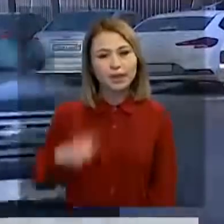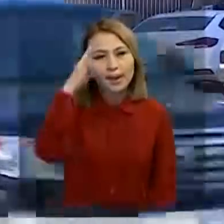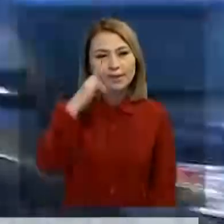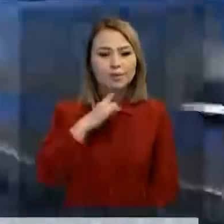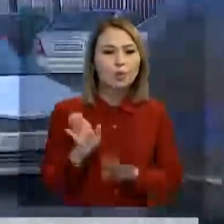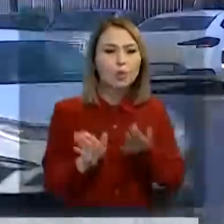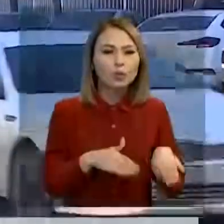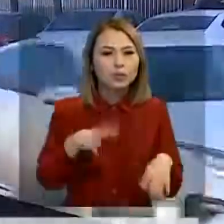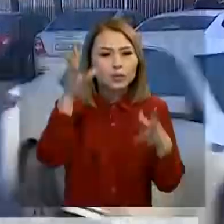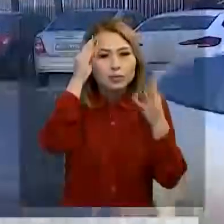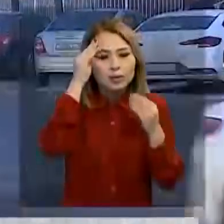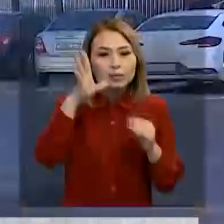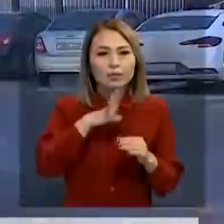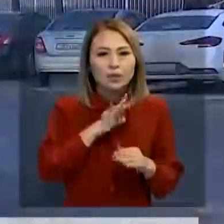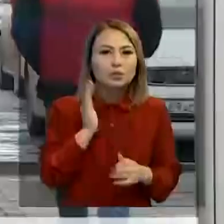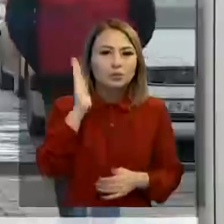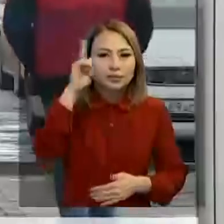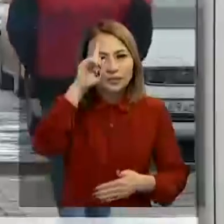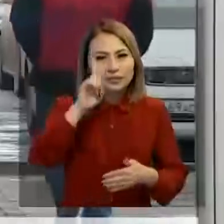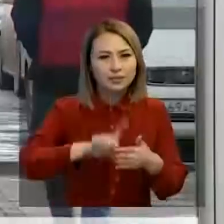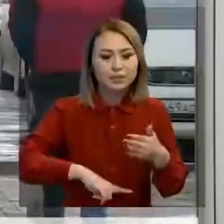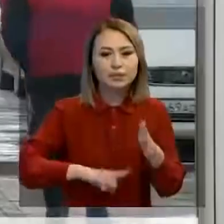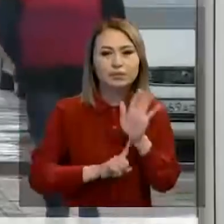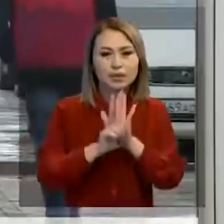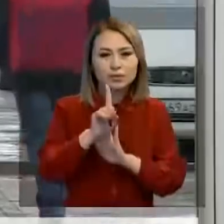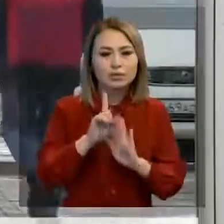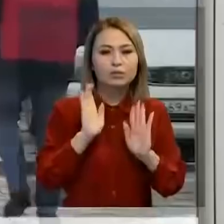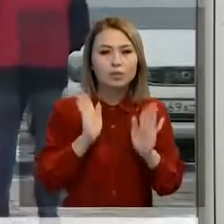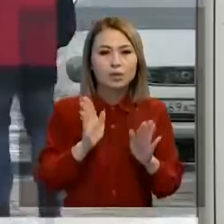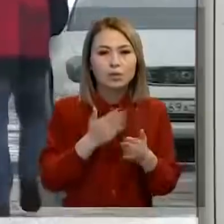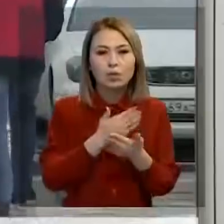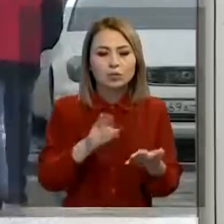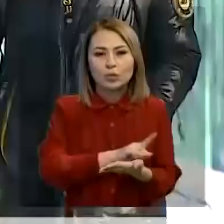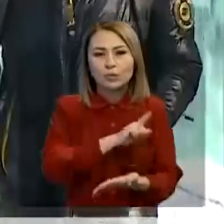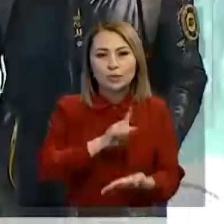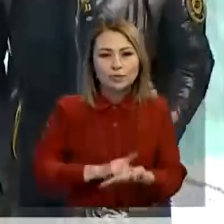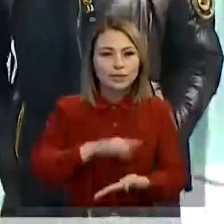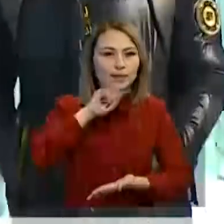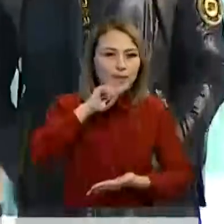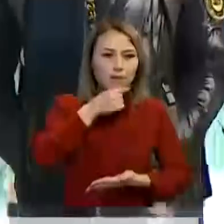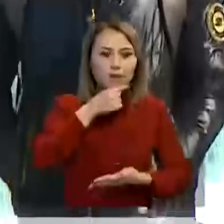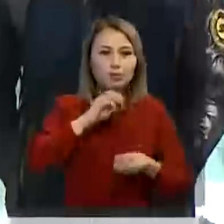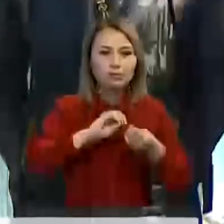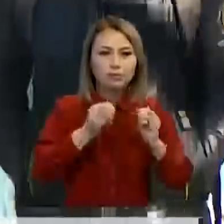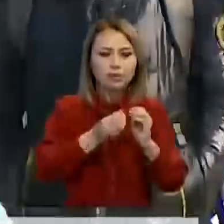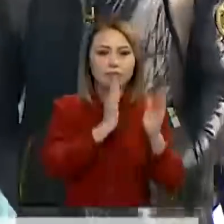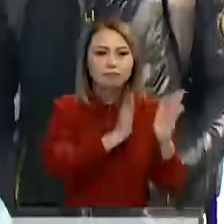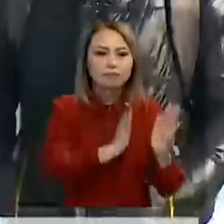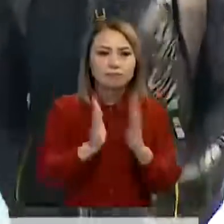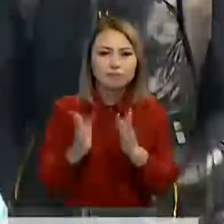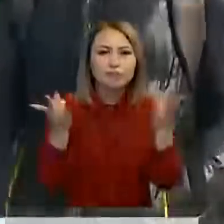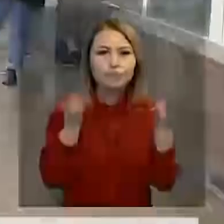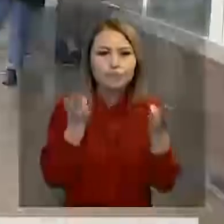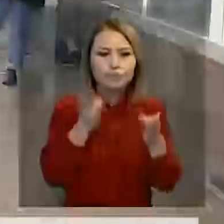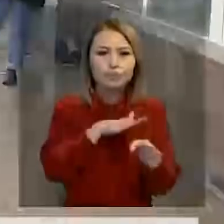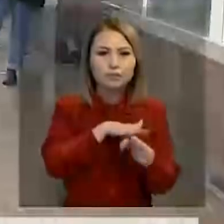Қазақстан өткеннен сабақ алып, келер күнге сеніммен қадам баса бермек. Ол үшін әрине экономикалық ахуал тұрақты болуы тиіс.